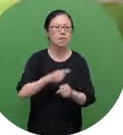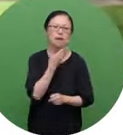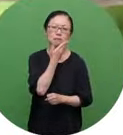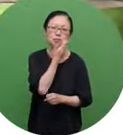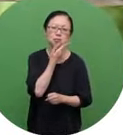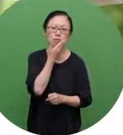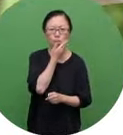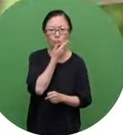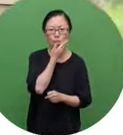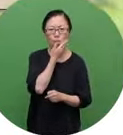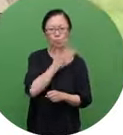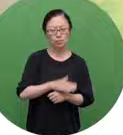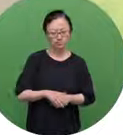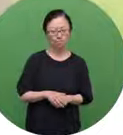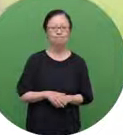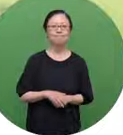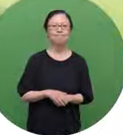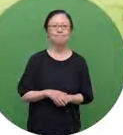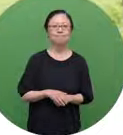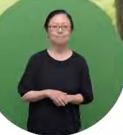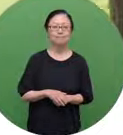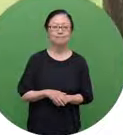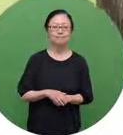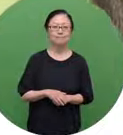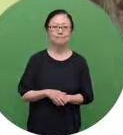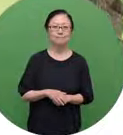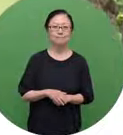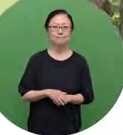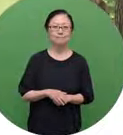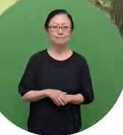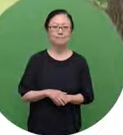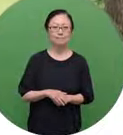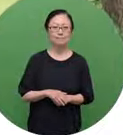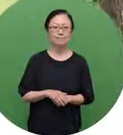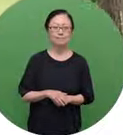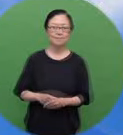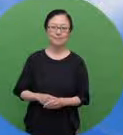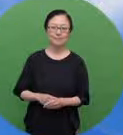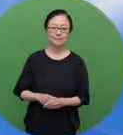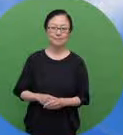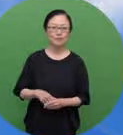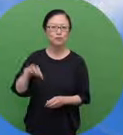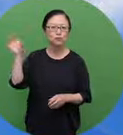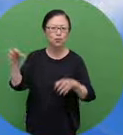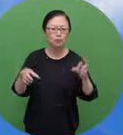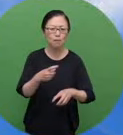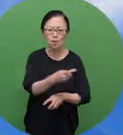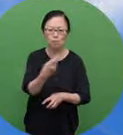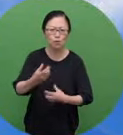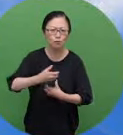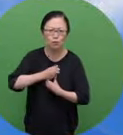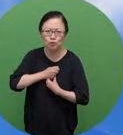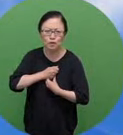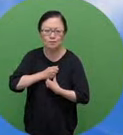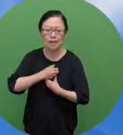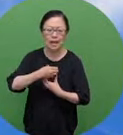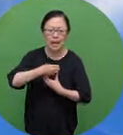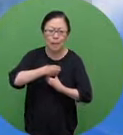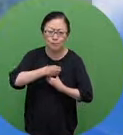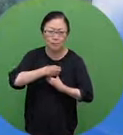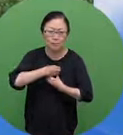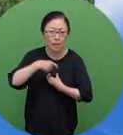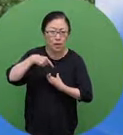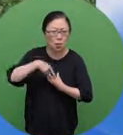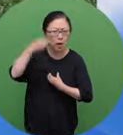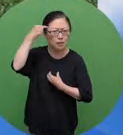歩いてですね、自分の身を守っていただきたいというふうに思います。 クマの出没に注意や意識